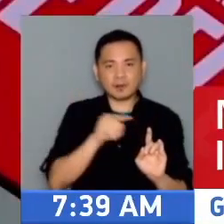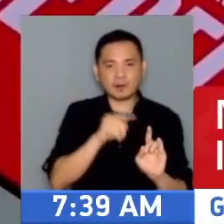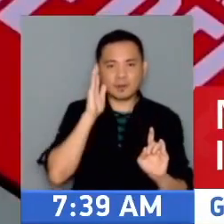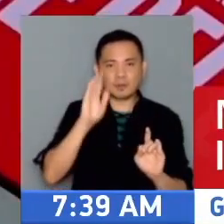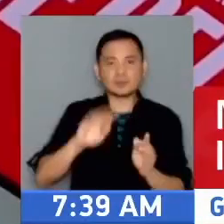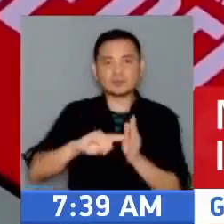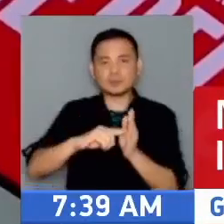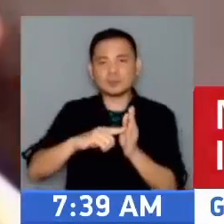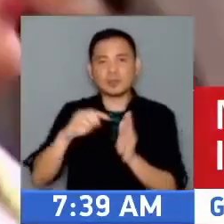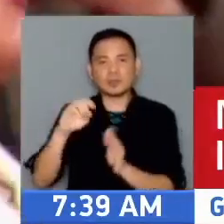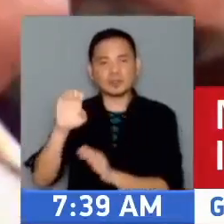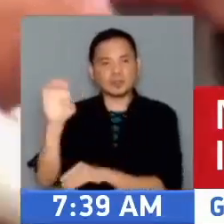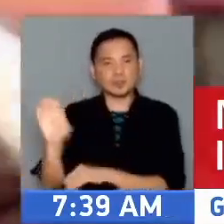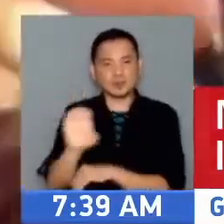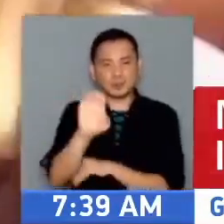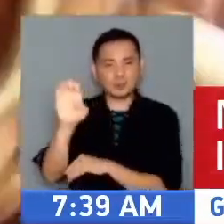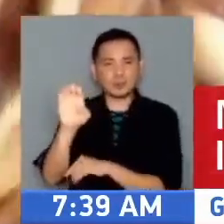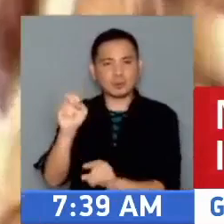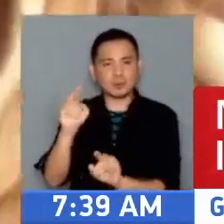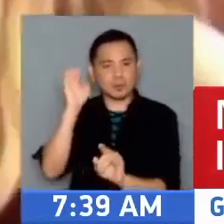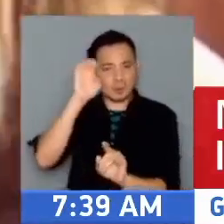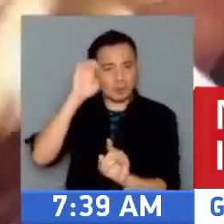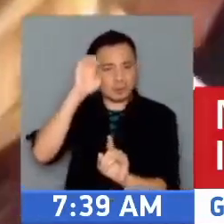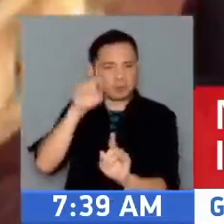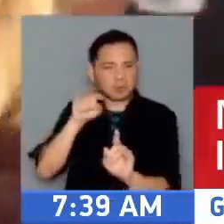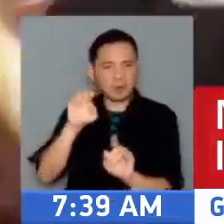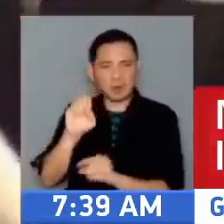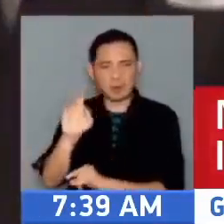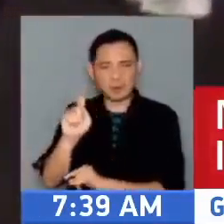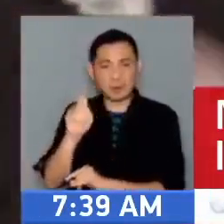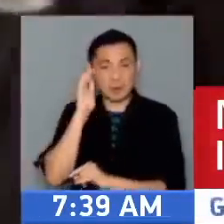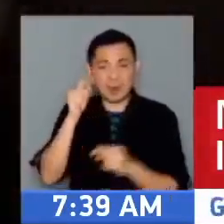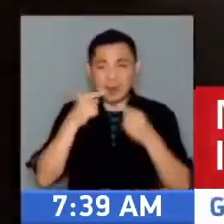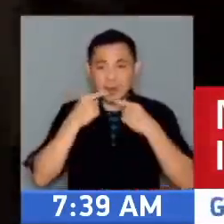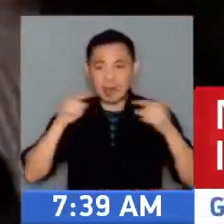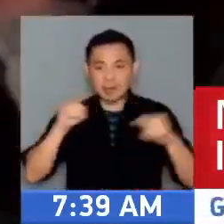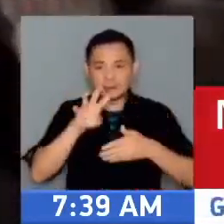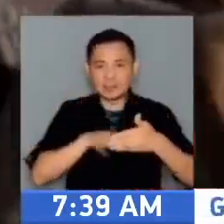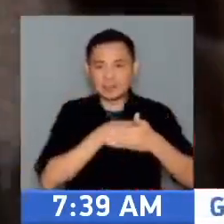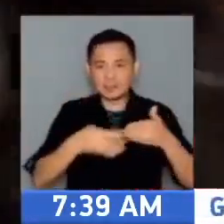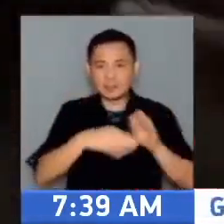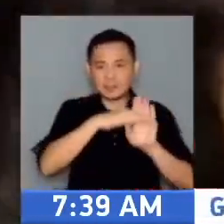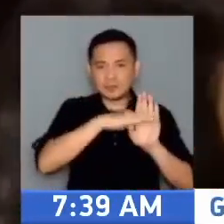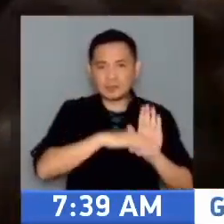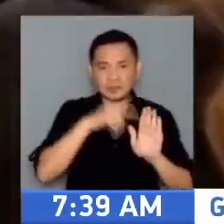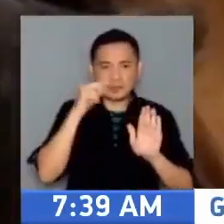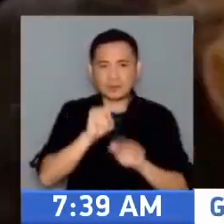tour operation na Live Nation, mag-a-announce sila ng bagong tour dates para sa North America.